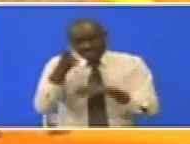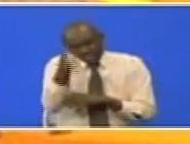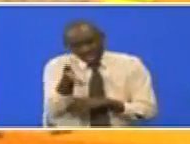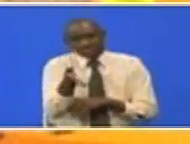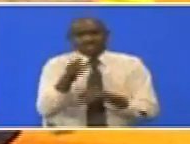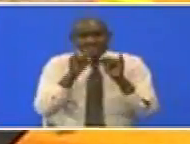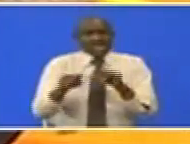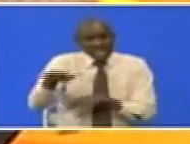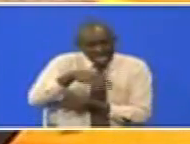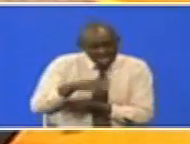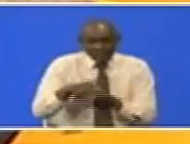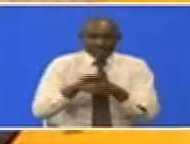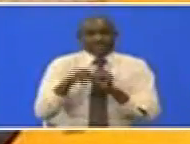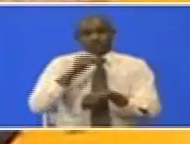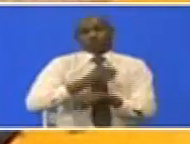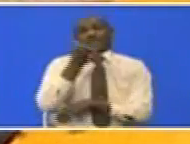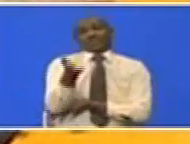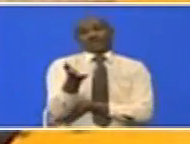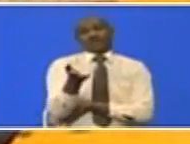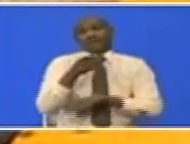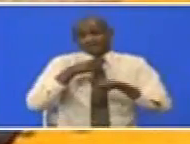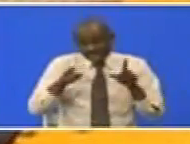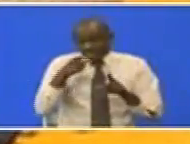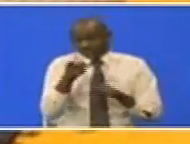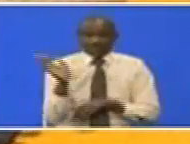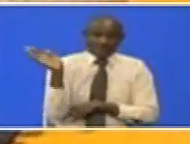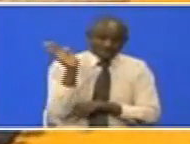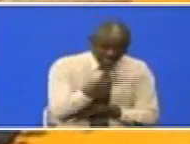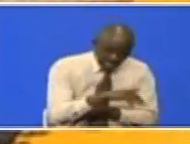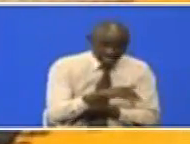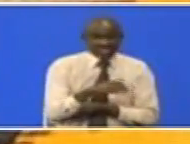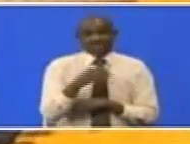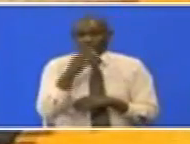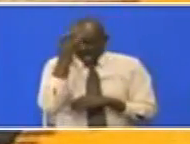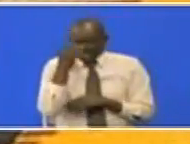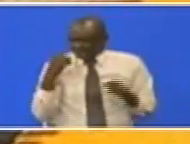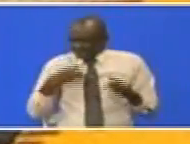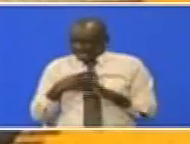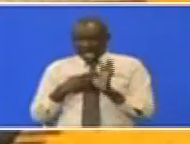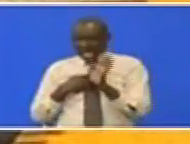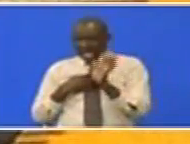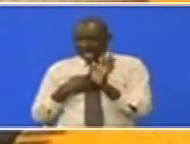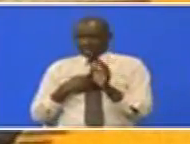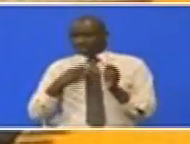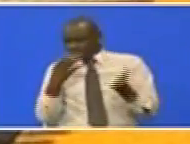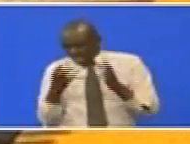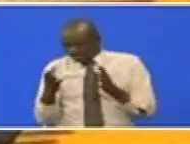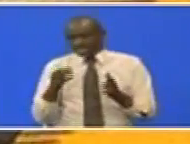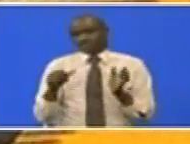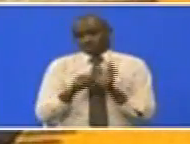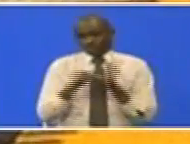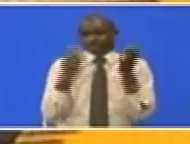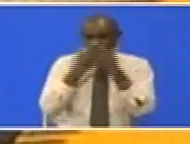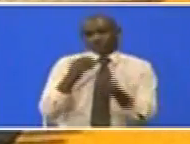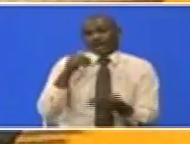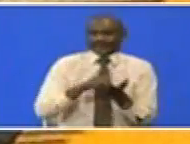katika eneo HiLo lililokuwa kwao lakini wakarudi kwenye kambi kufuatia hofu kuwa huenda kukawa na mashambulizi